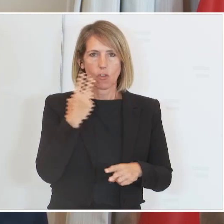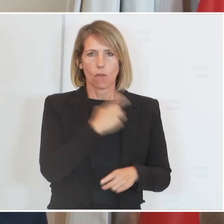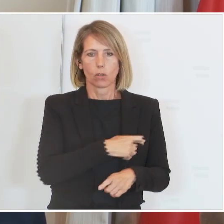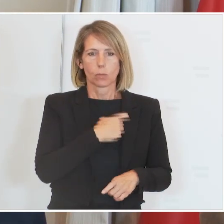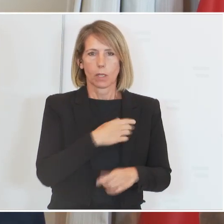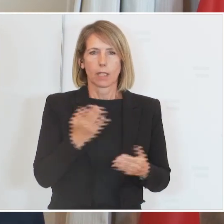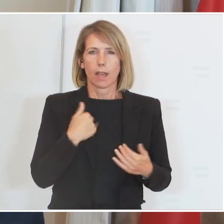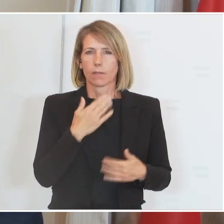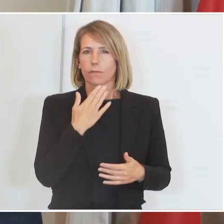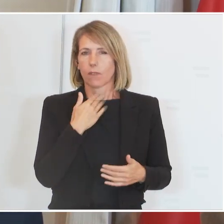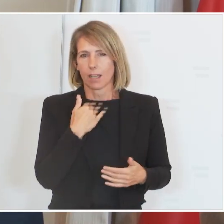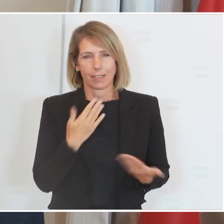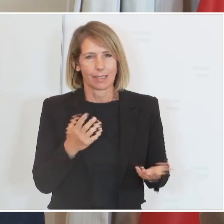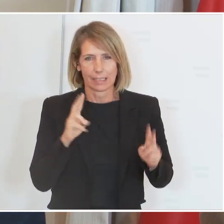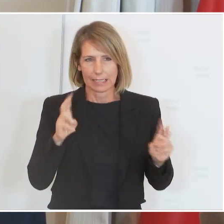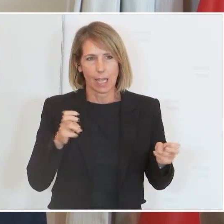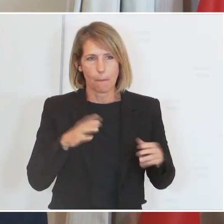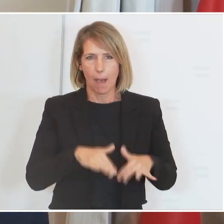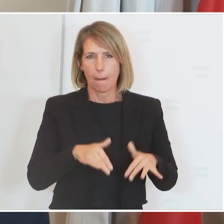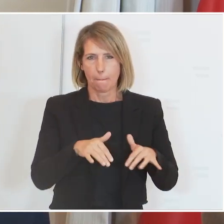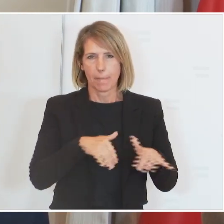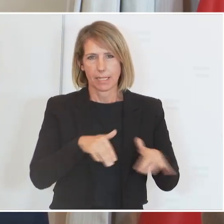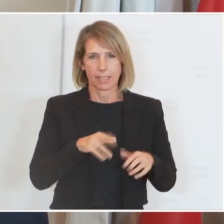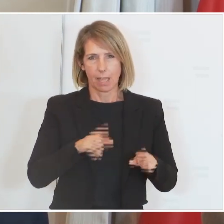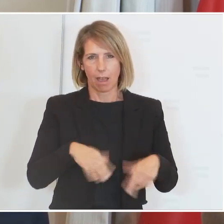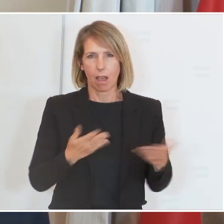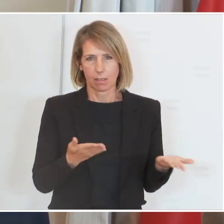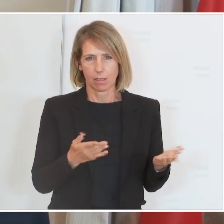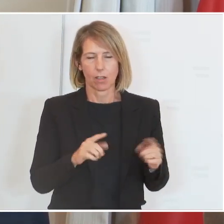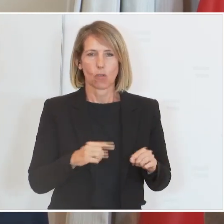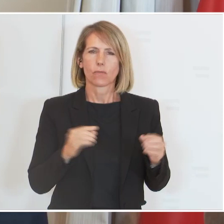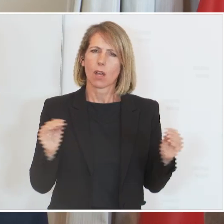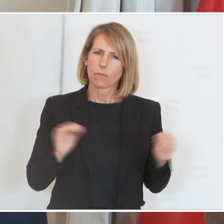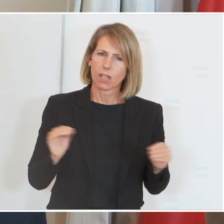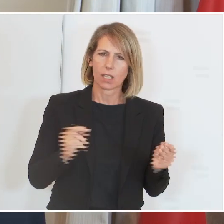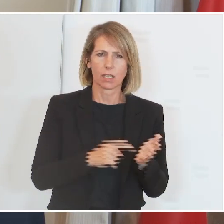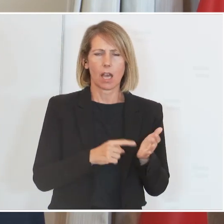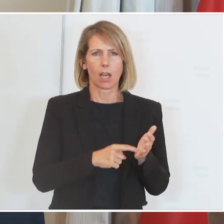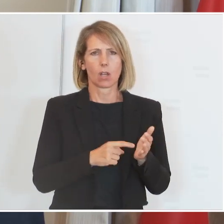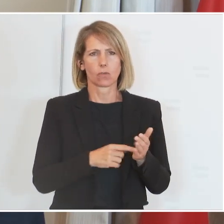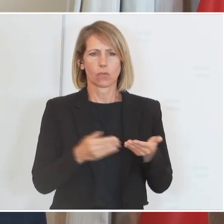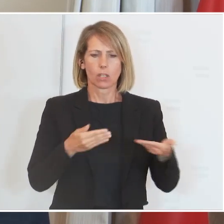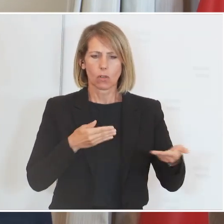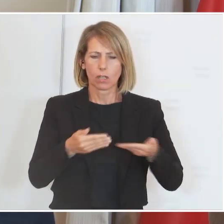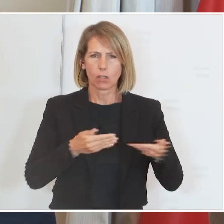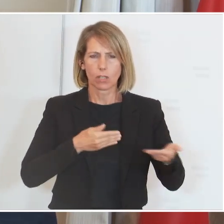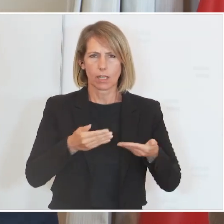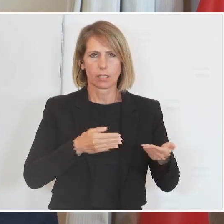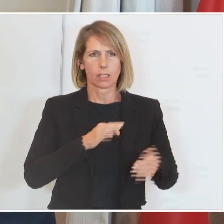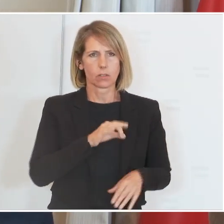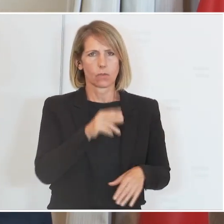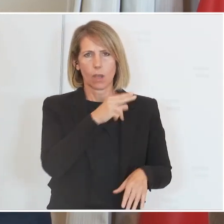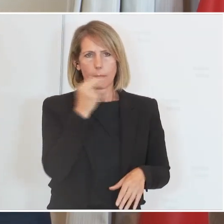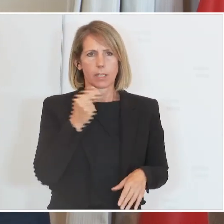Thema im Ministerrat. Wir haben uns mit den echten Herausforderungen für die Menschen auseinandergesetzt. Das Thema für